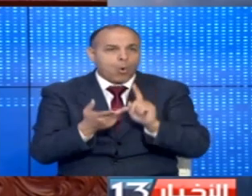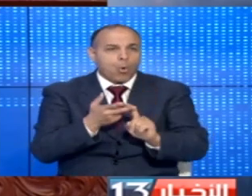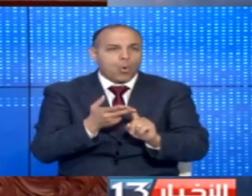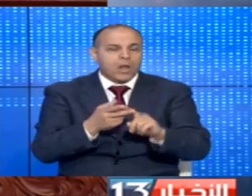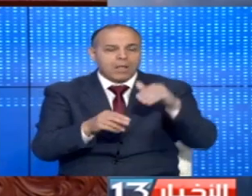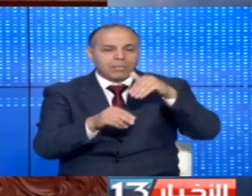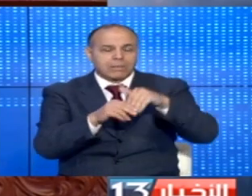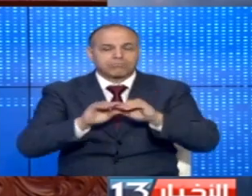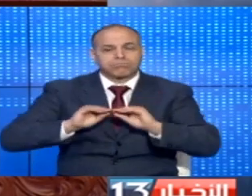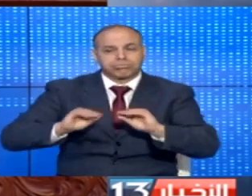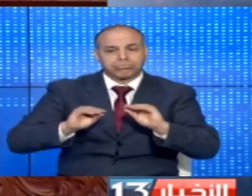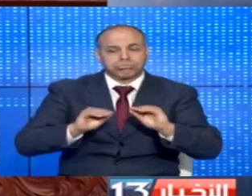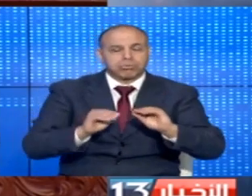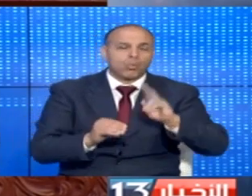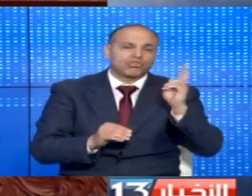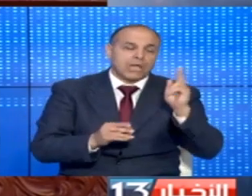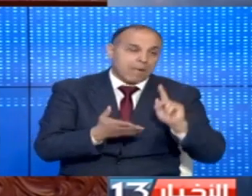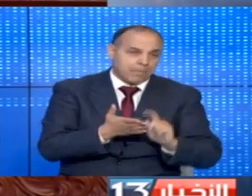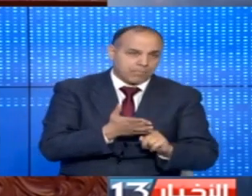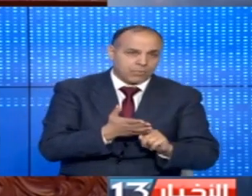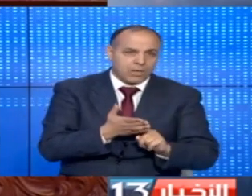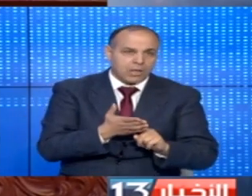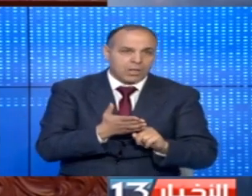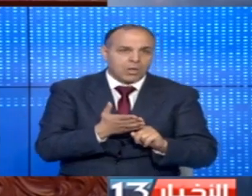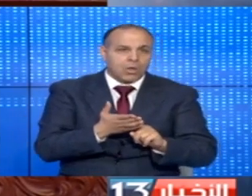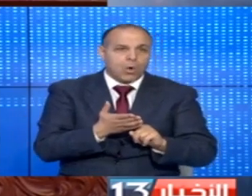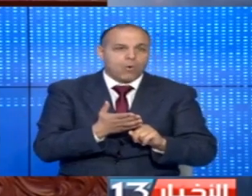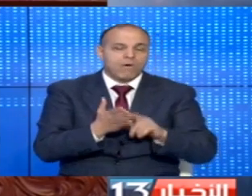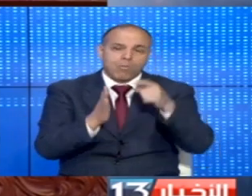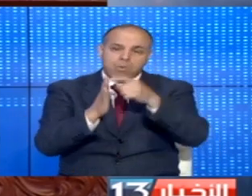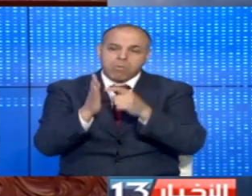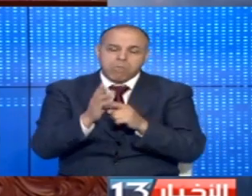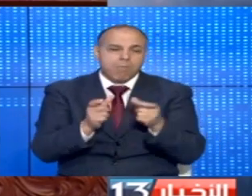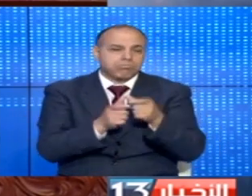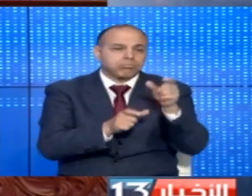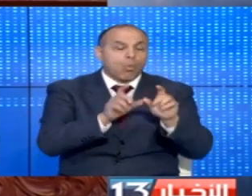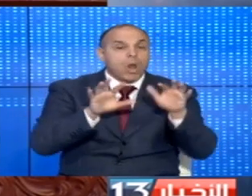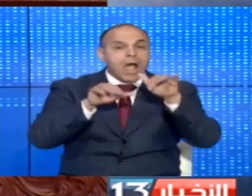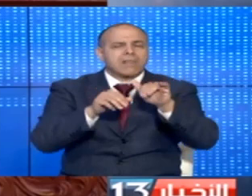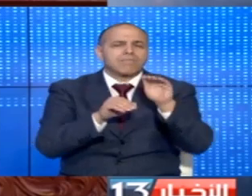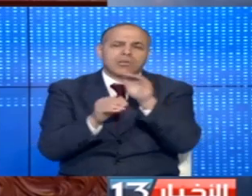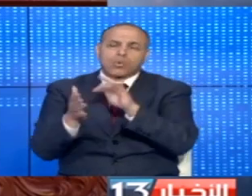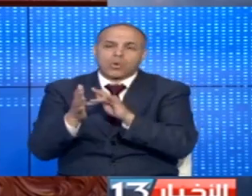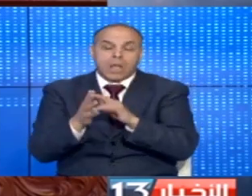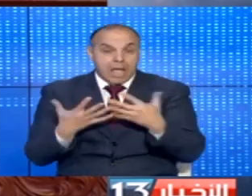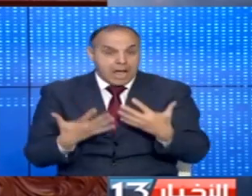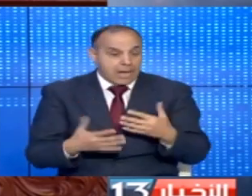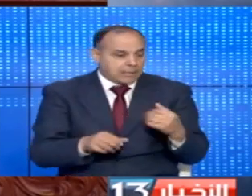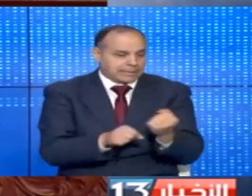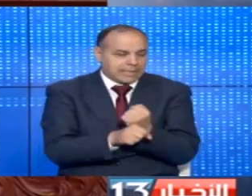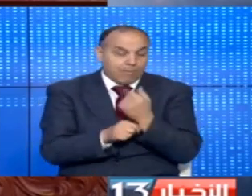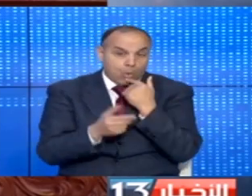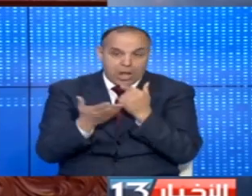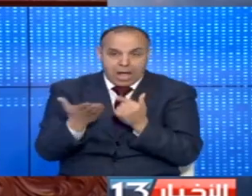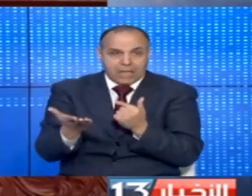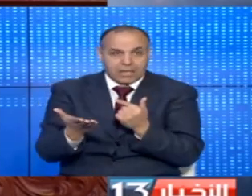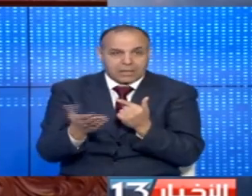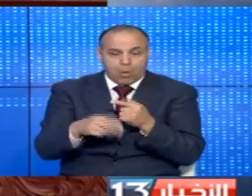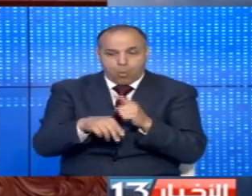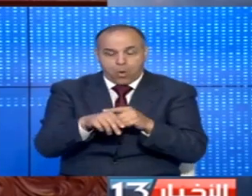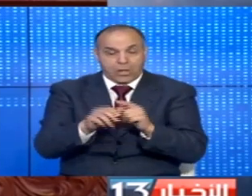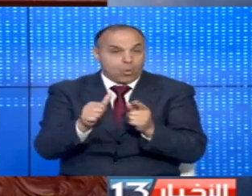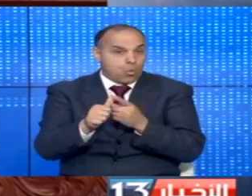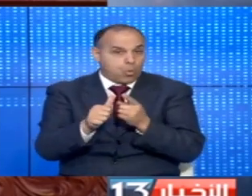التربويه والجمعيه وفي النقاط الحساسه والتجمعات القدره سنعمل خلال الفتره